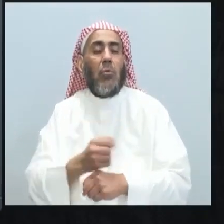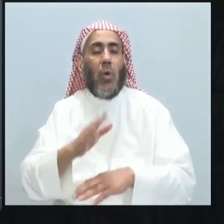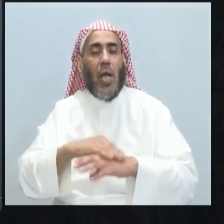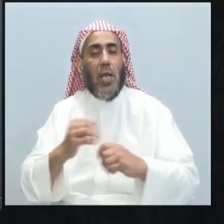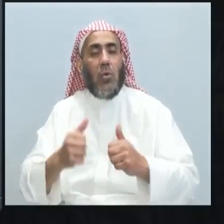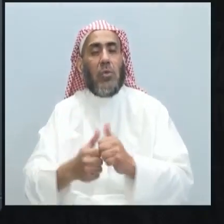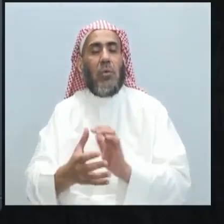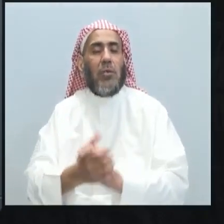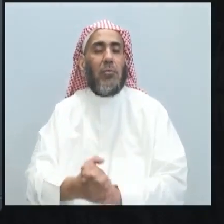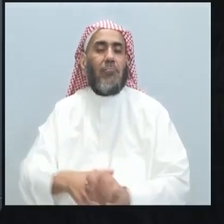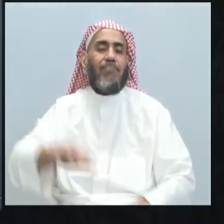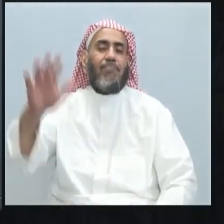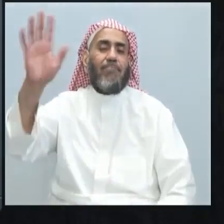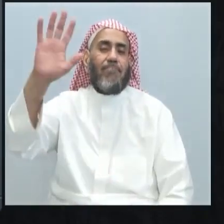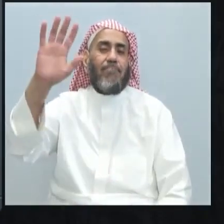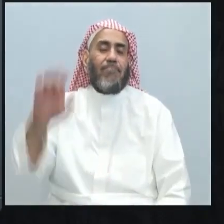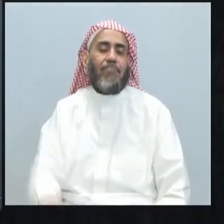محمد وعلى اله وصحبه اجمعين الله